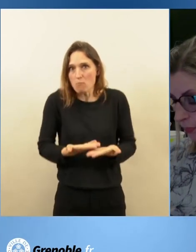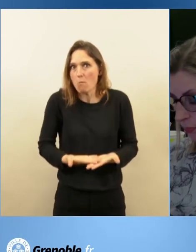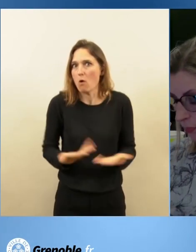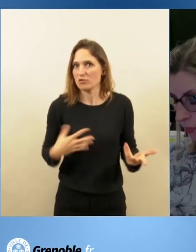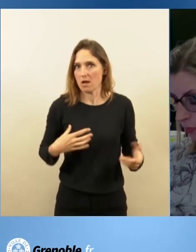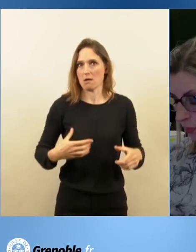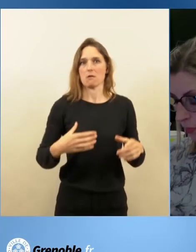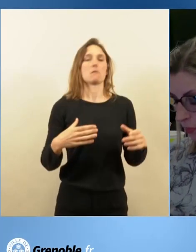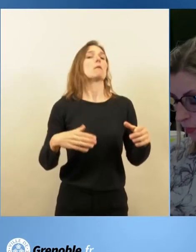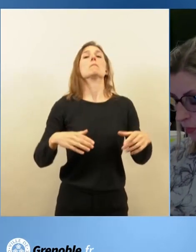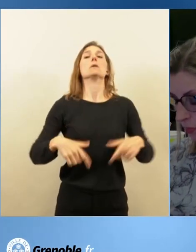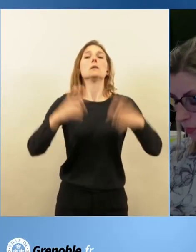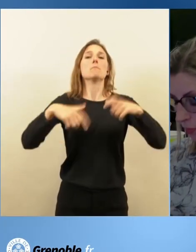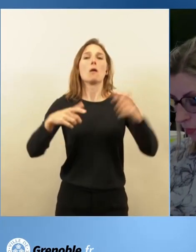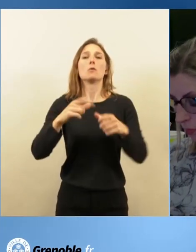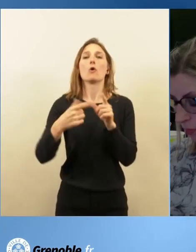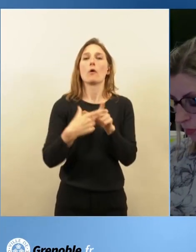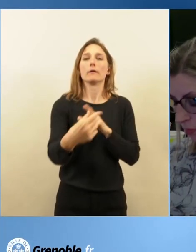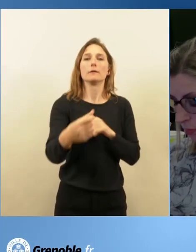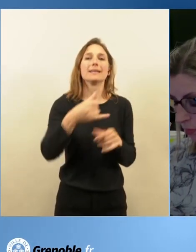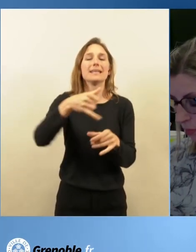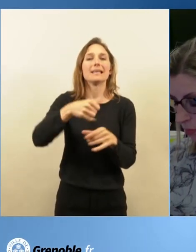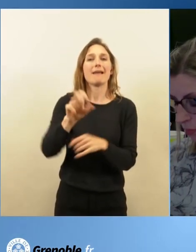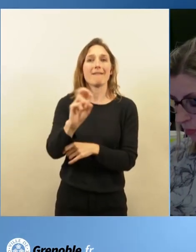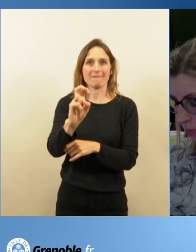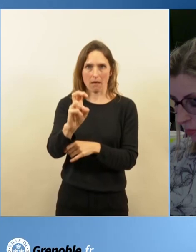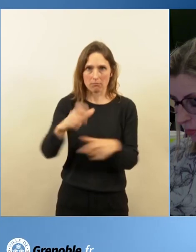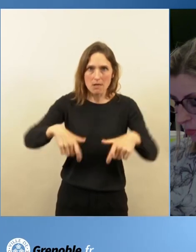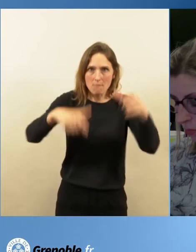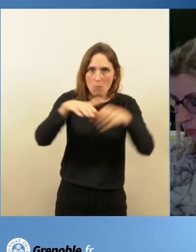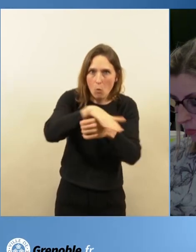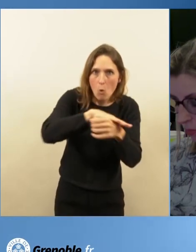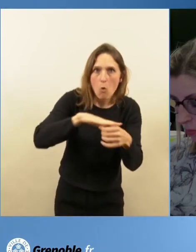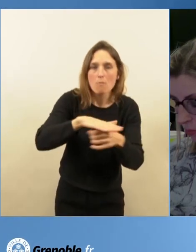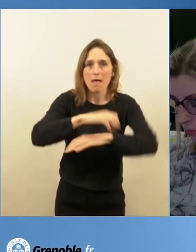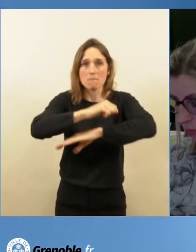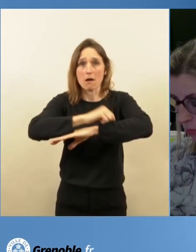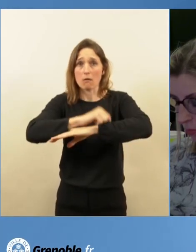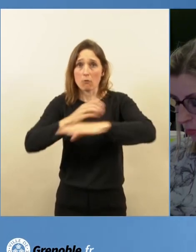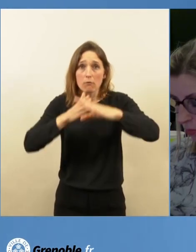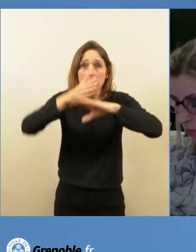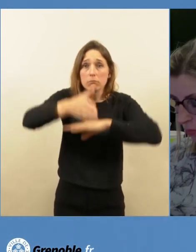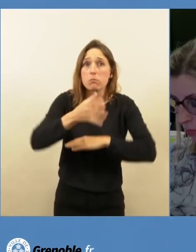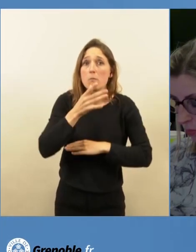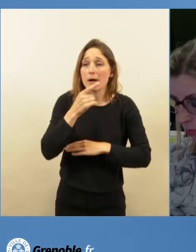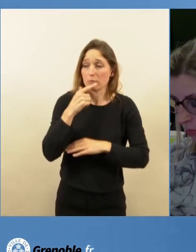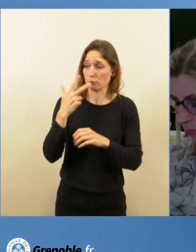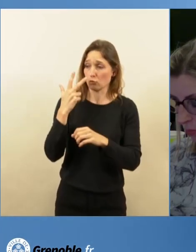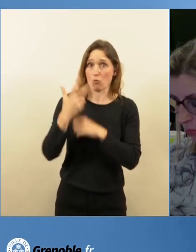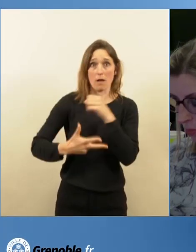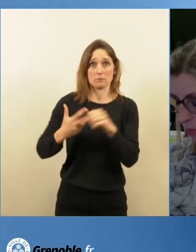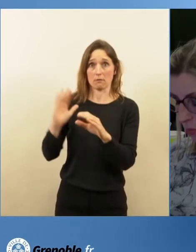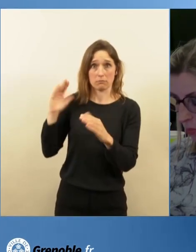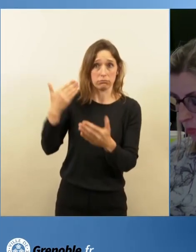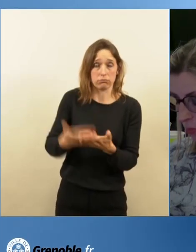HLM de Lille verte qui est privé d'accès à ces balcons depuis trois ans parce que la solidité des